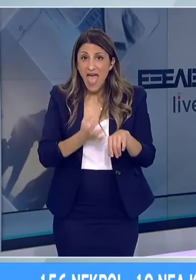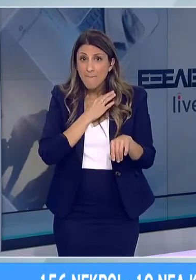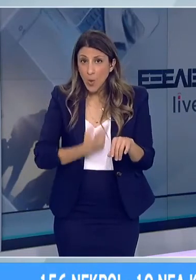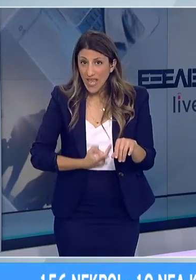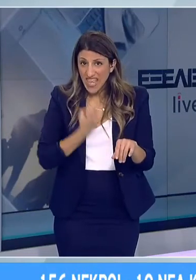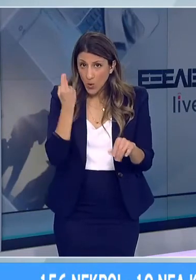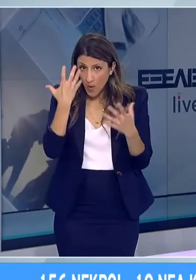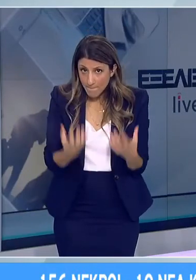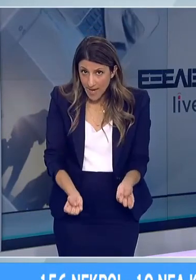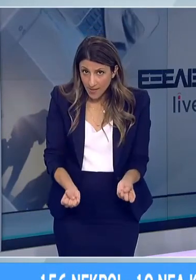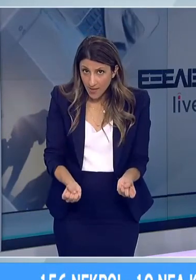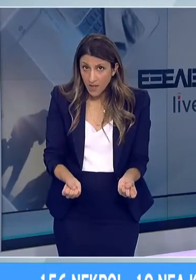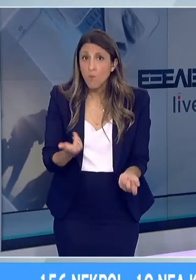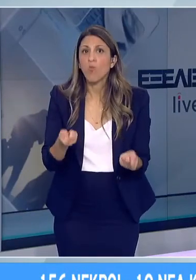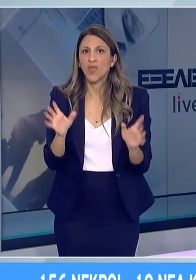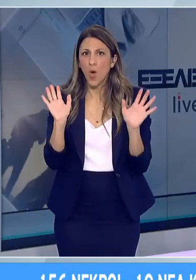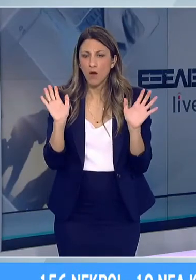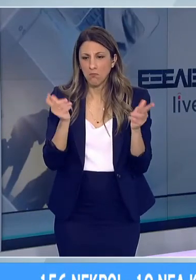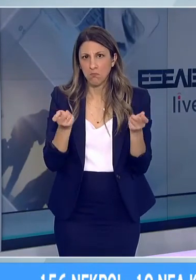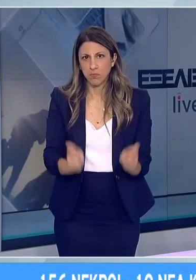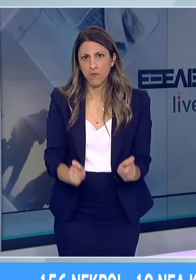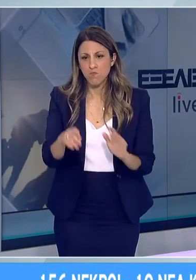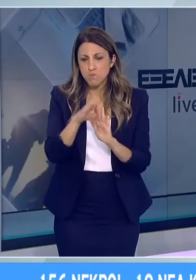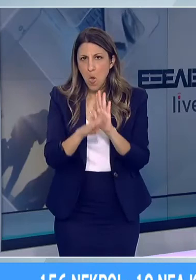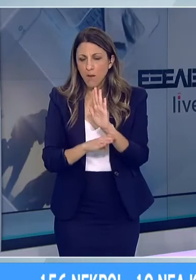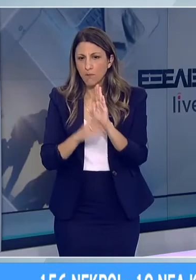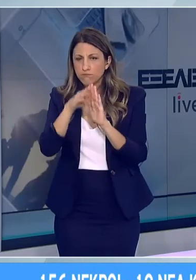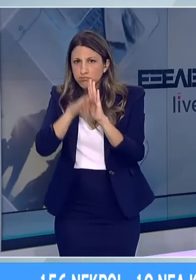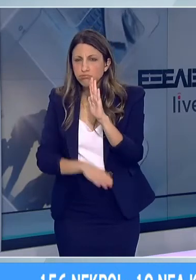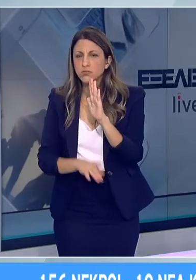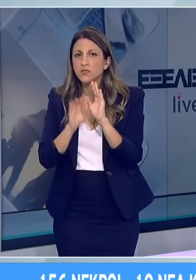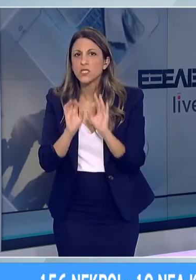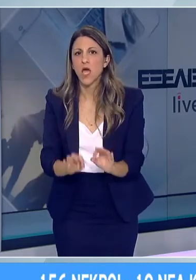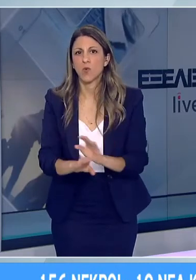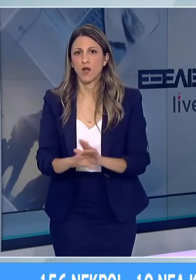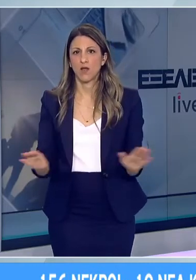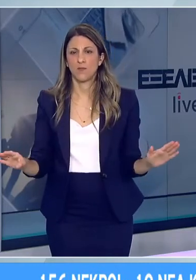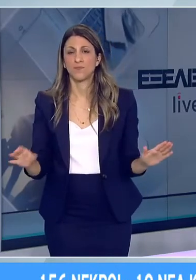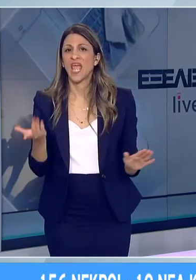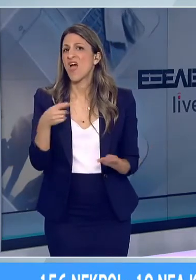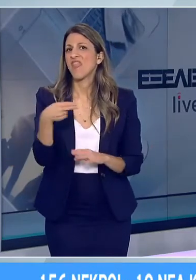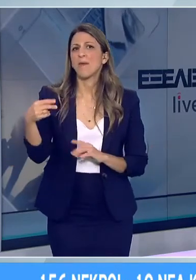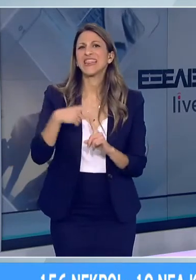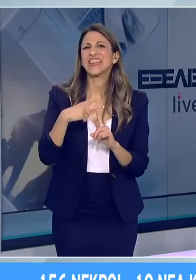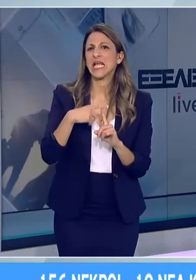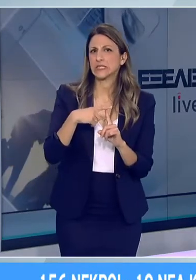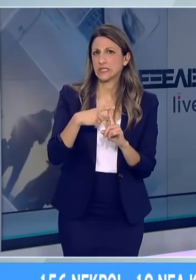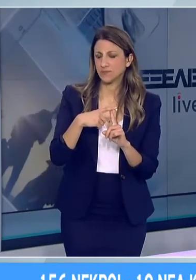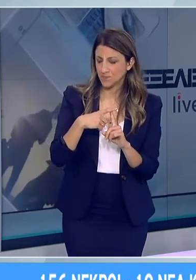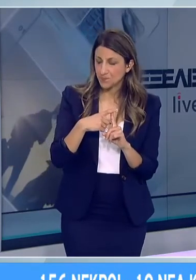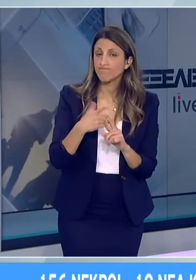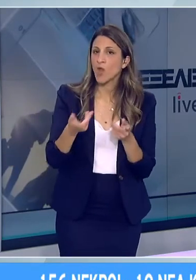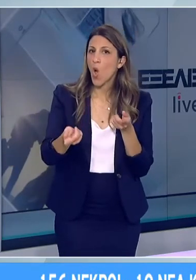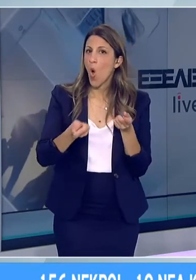έχει διεξαχθεί στον δημόσιο τομέα. Και σε ό,τι αφορά το τεστ, έχουν δοθεί